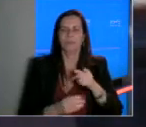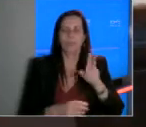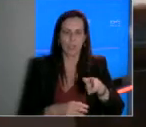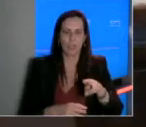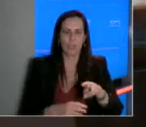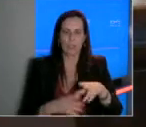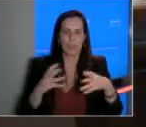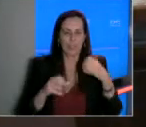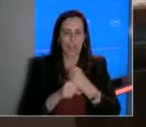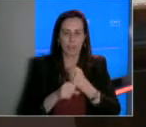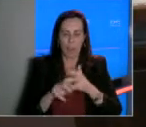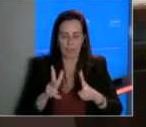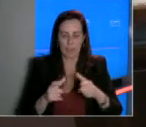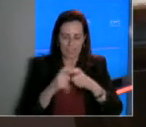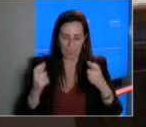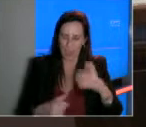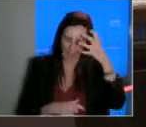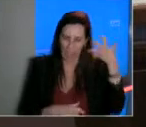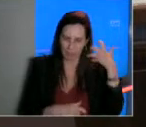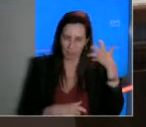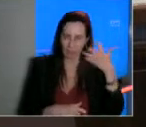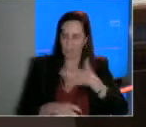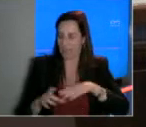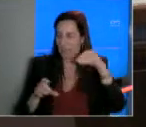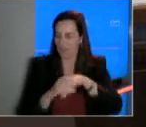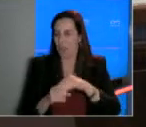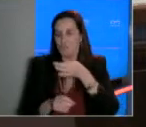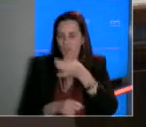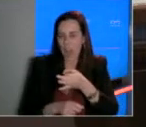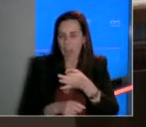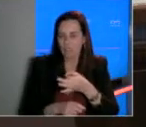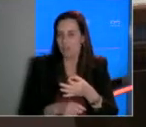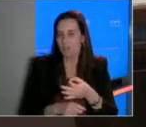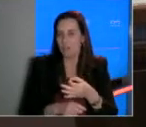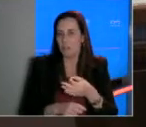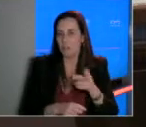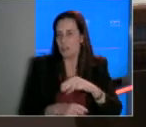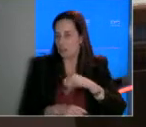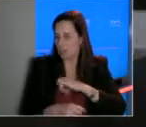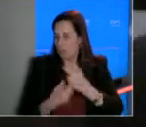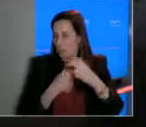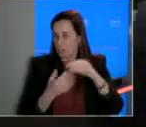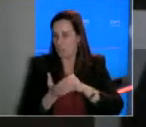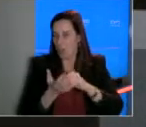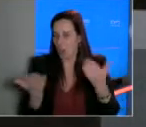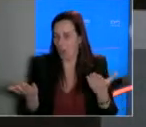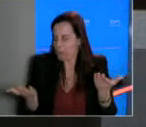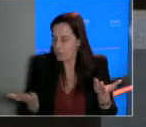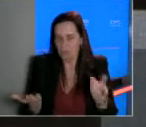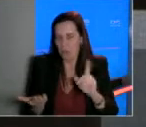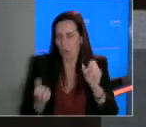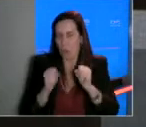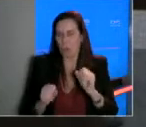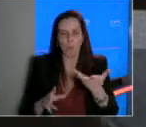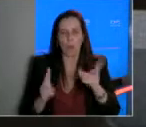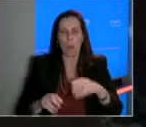העבודה מרץ, גשר אורלי לוי תרצה להיכנס בפנים, השאלה אם למישהו יש איזשהו אינטרס להכניס אותה בשלב הזה לתוך הממשלה, לא